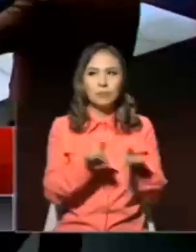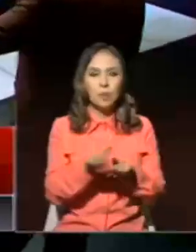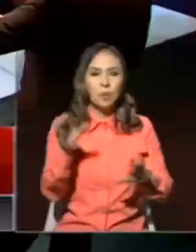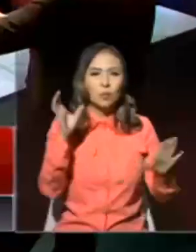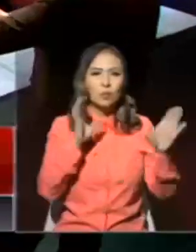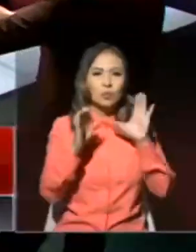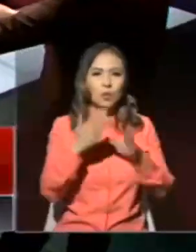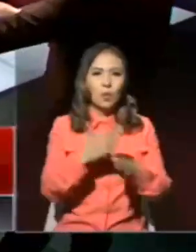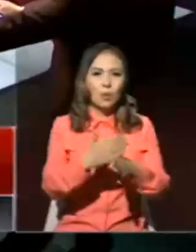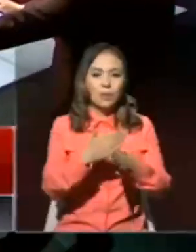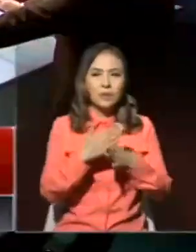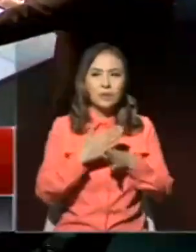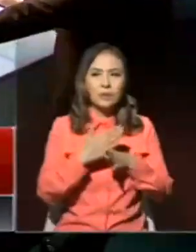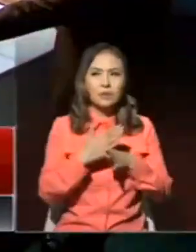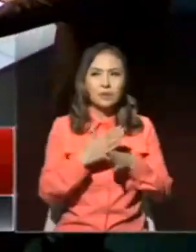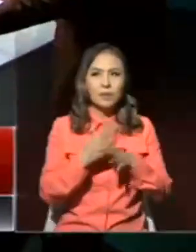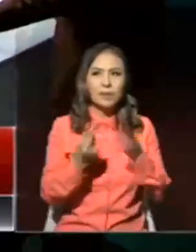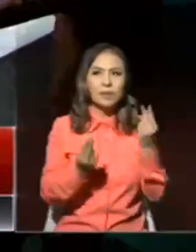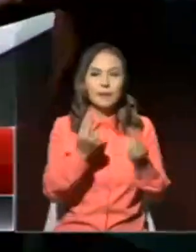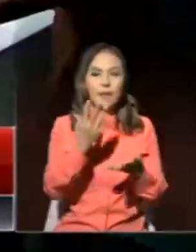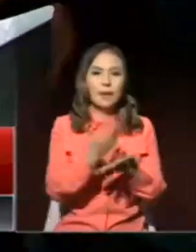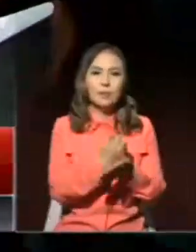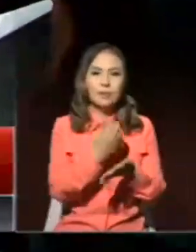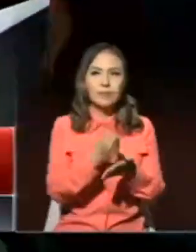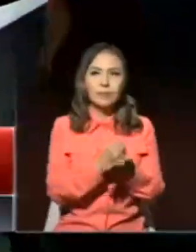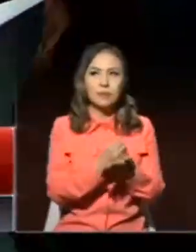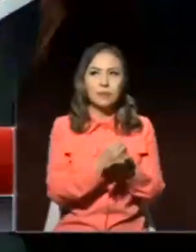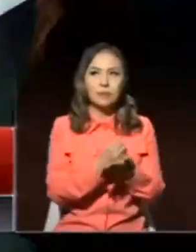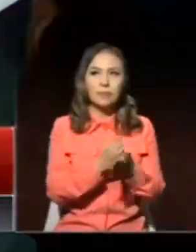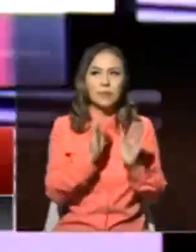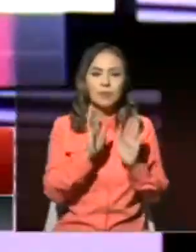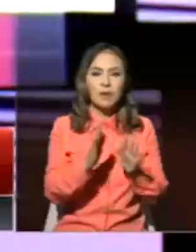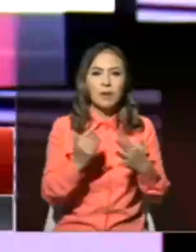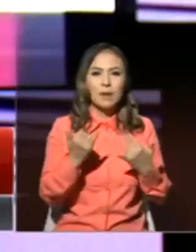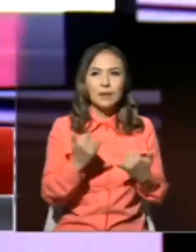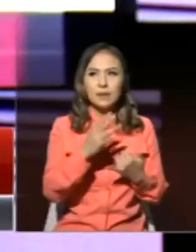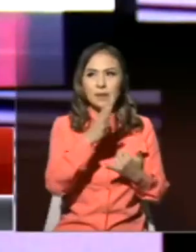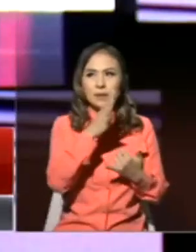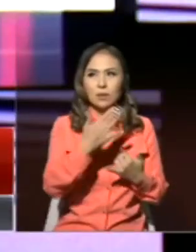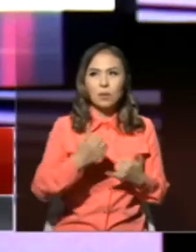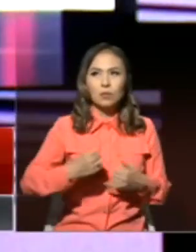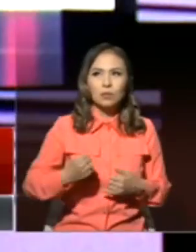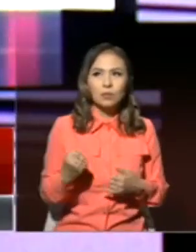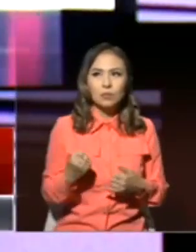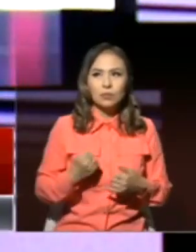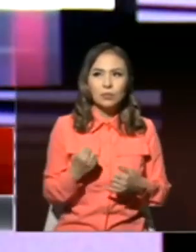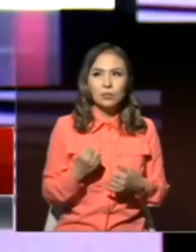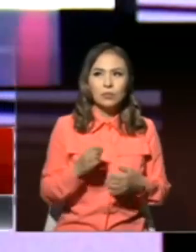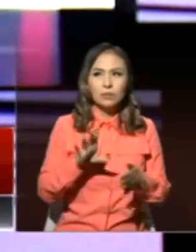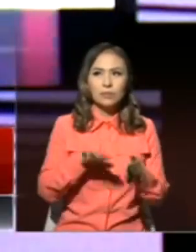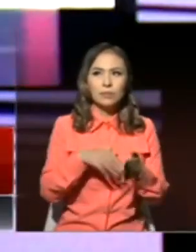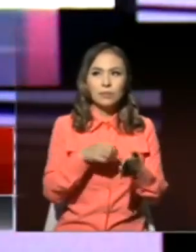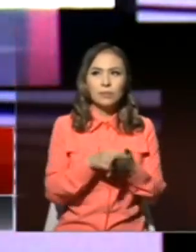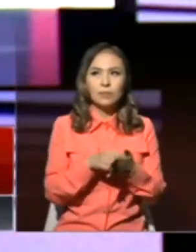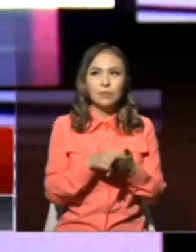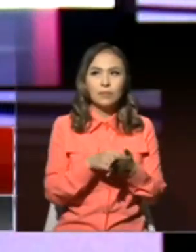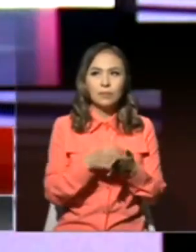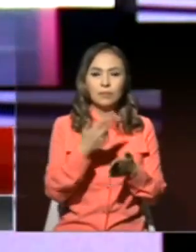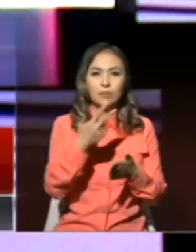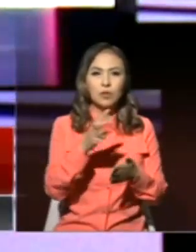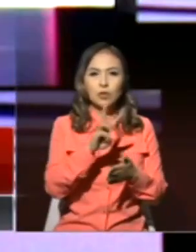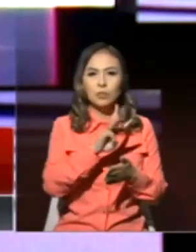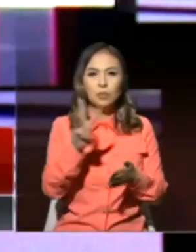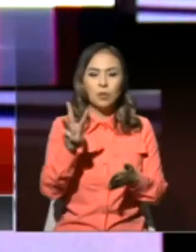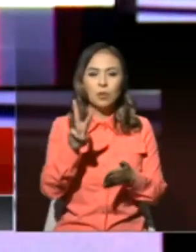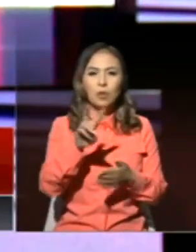студенттерге көмектеседі, осындай ұтыстар алып келеді деді. Бірақ қазіргі таңда ол досым осы күнге дейін 3 миллион доллар ұтылған